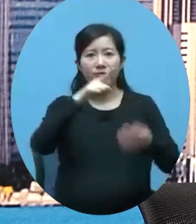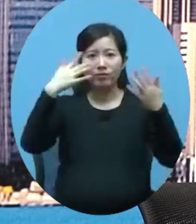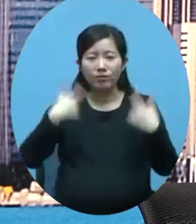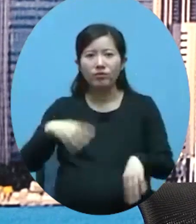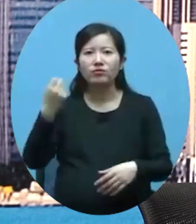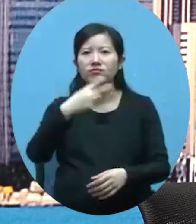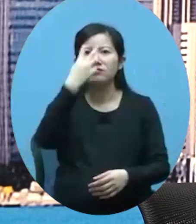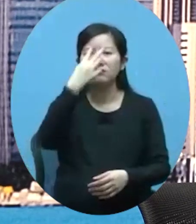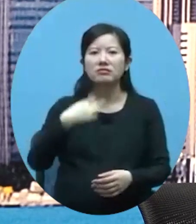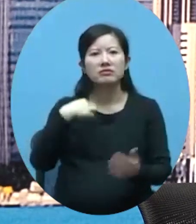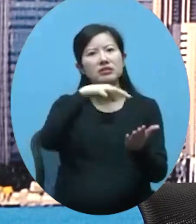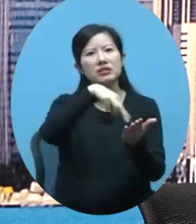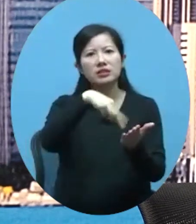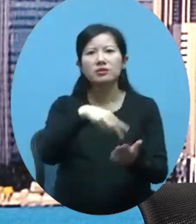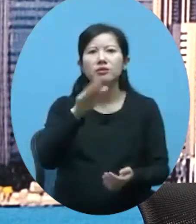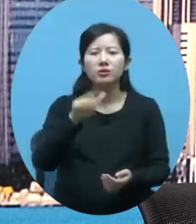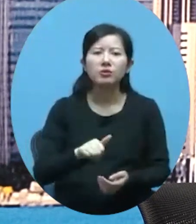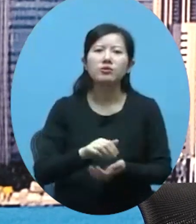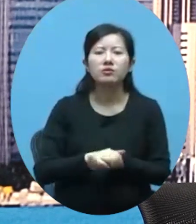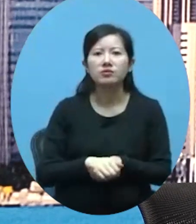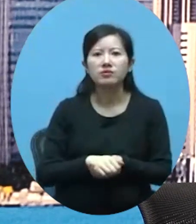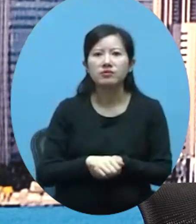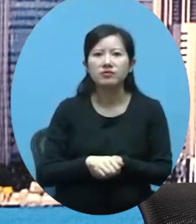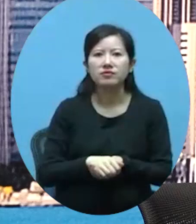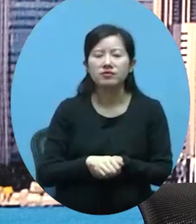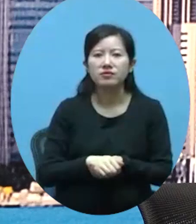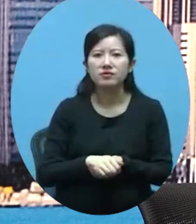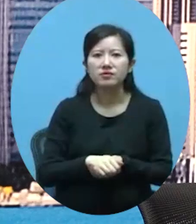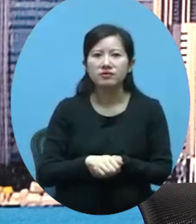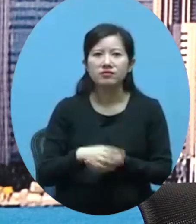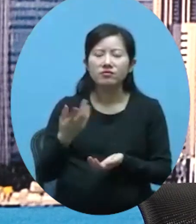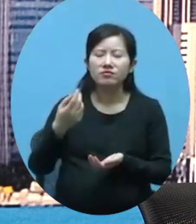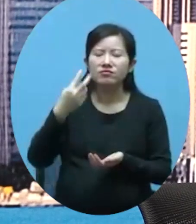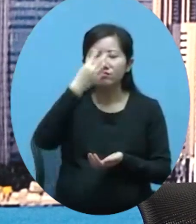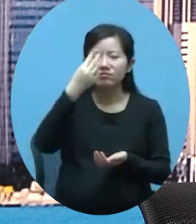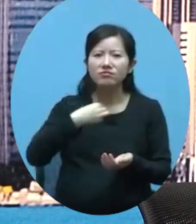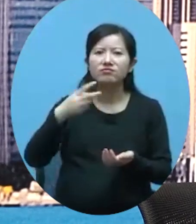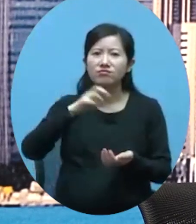是怎样所以我们看看需不需要有些调整或者有些更好的方法